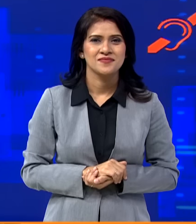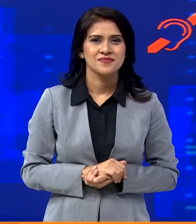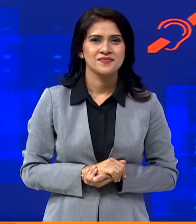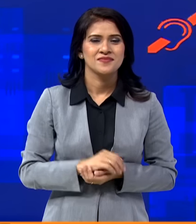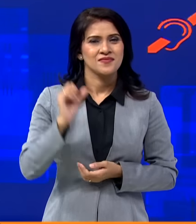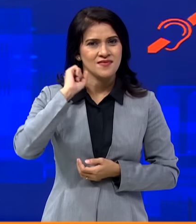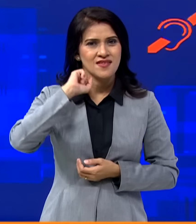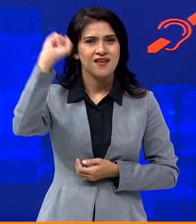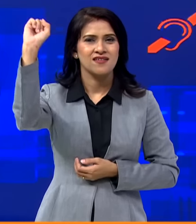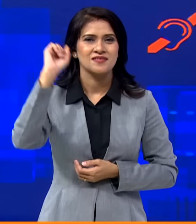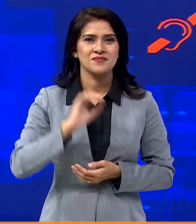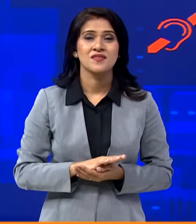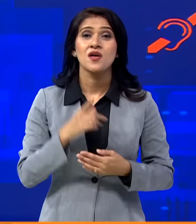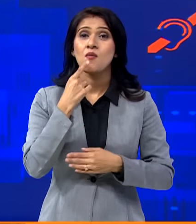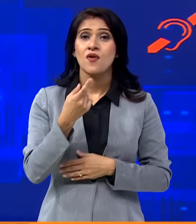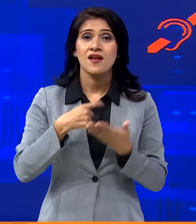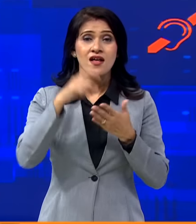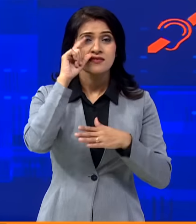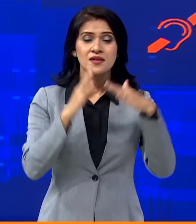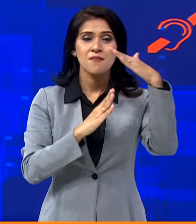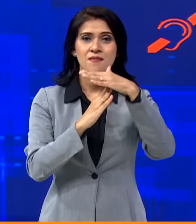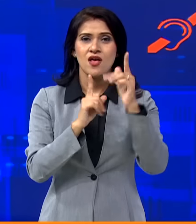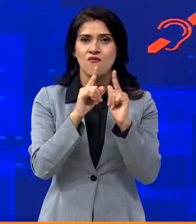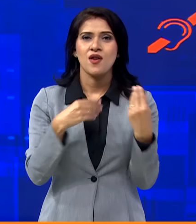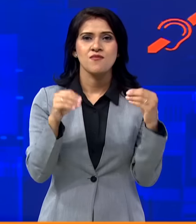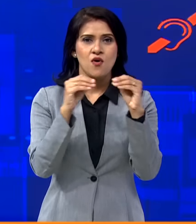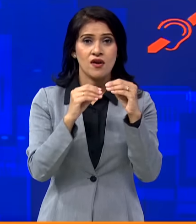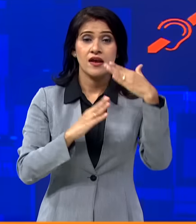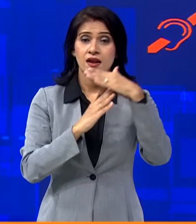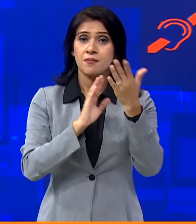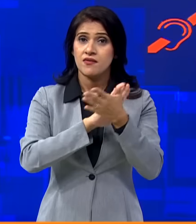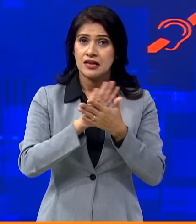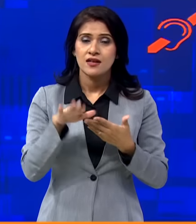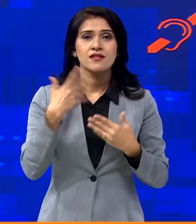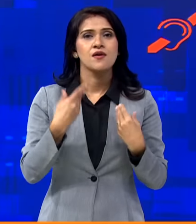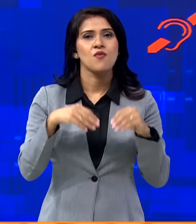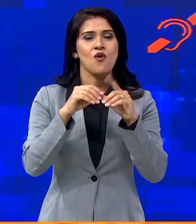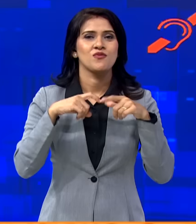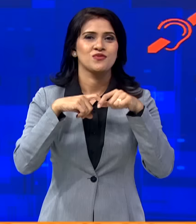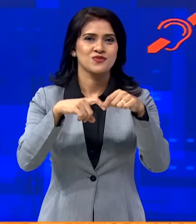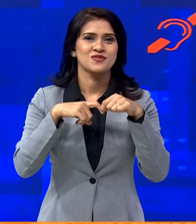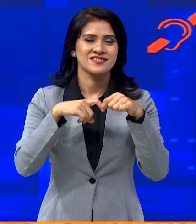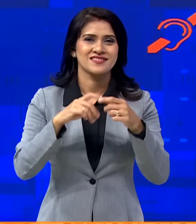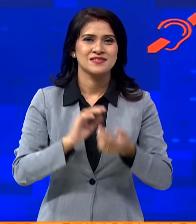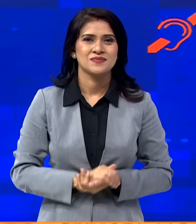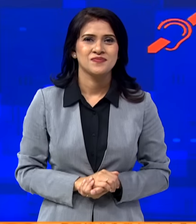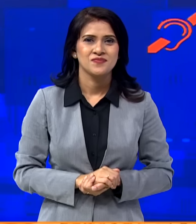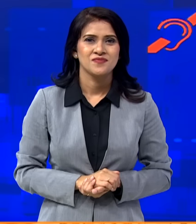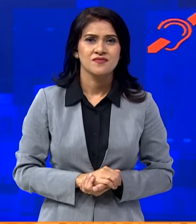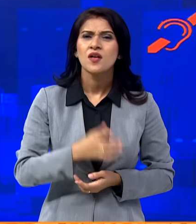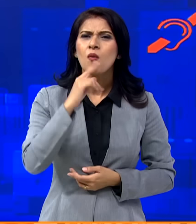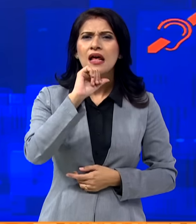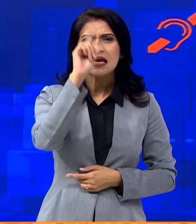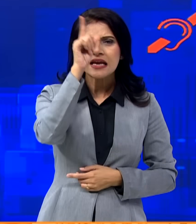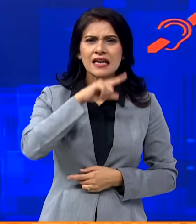कलती एक और ब्रेक के लिए रुकेंगे और ब्रेक के बाद आपके अदालत में इजमा और सवालात का एक और ये भारत गुलाम इसलिए नहीं